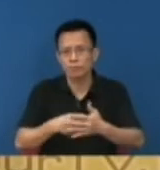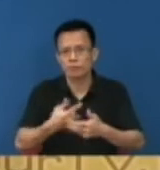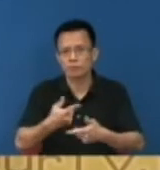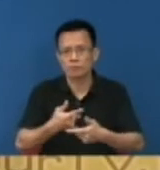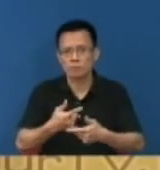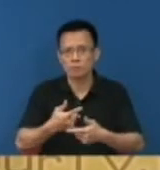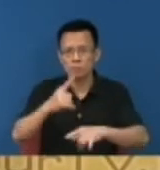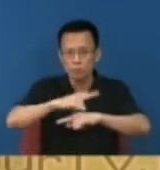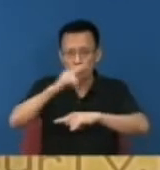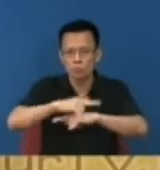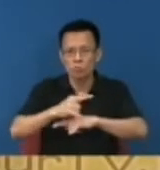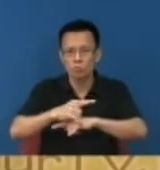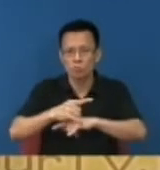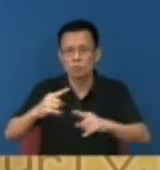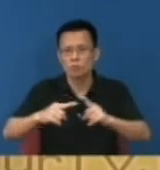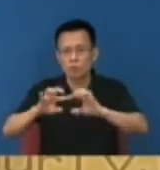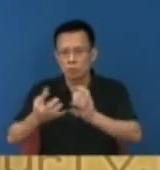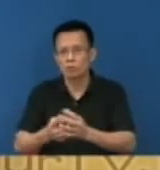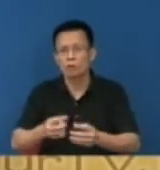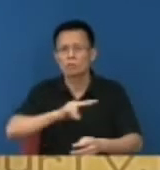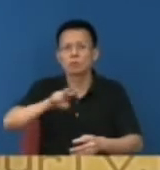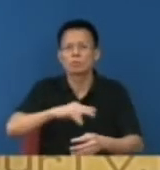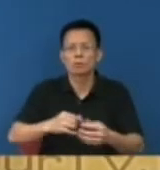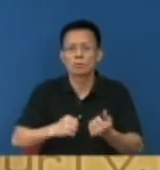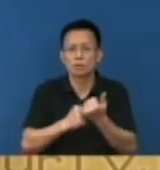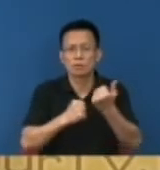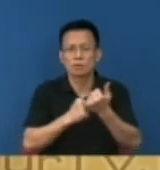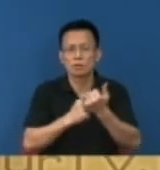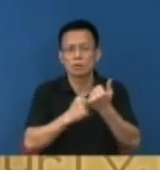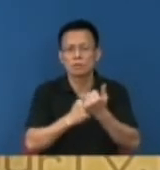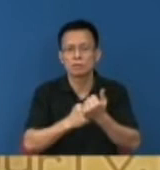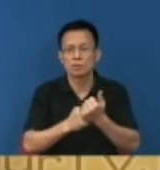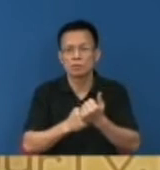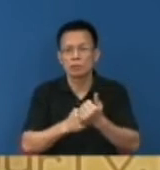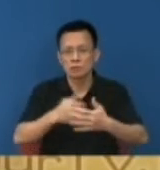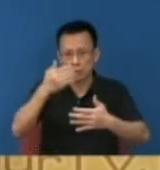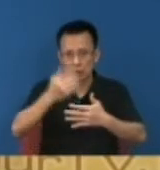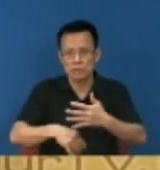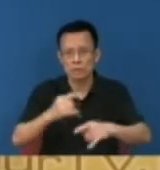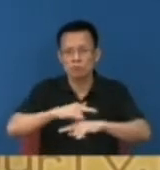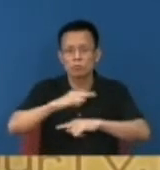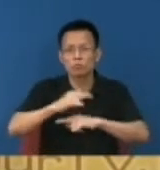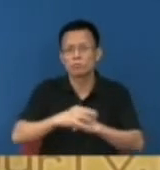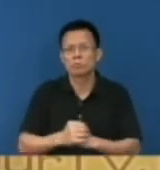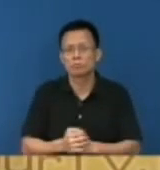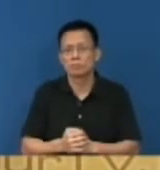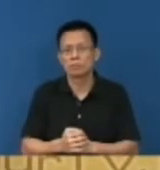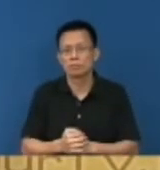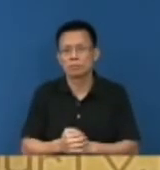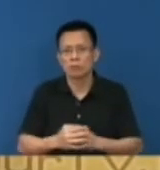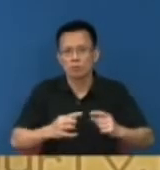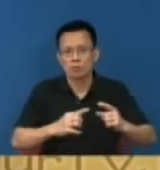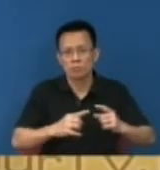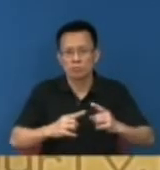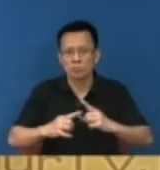減綜援，他又贊成減綜援。民建聯是這個支持所謂